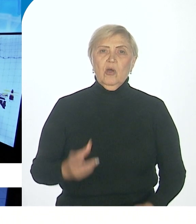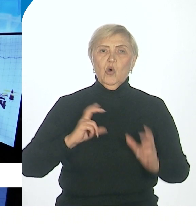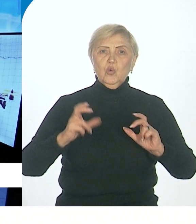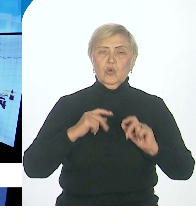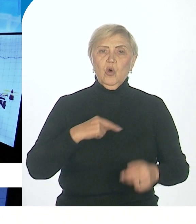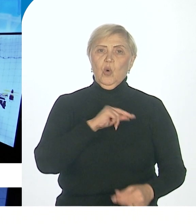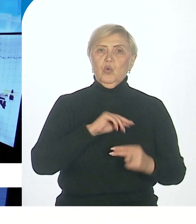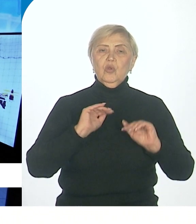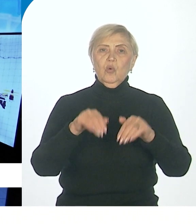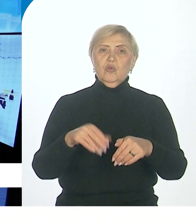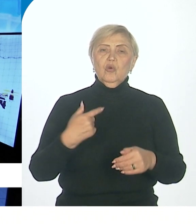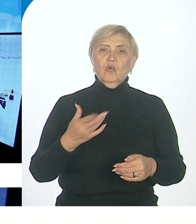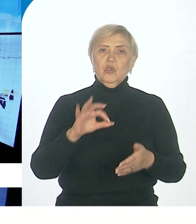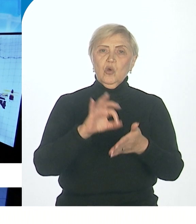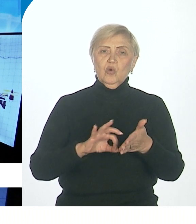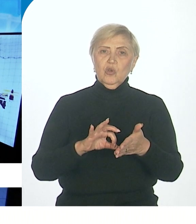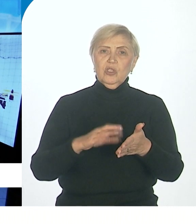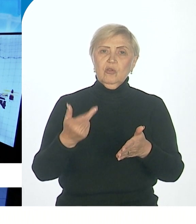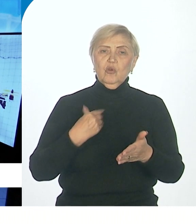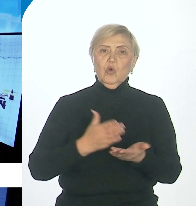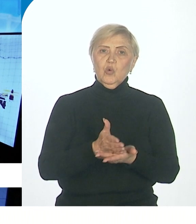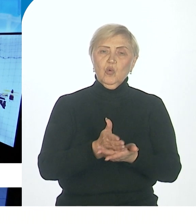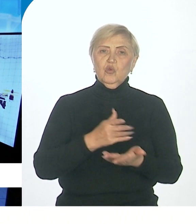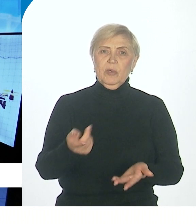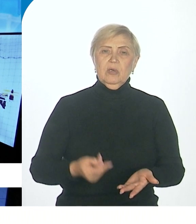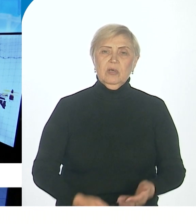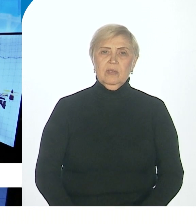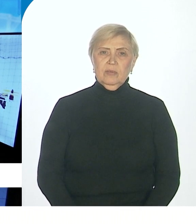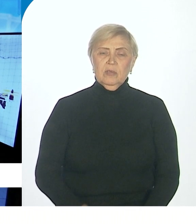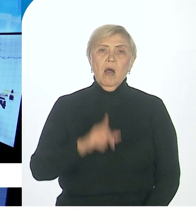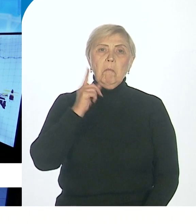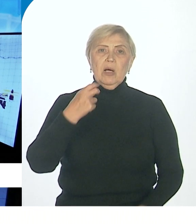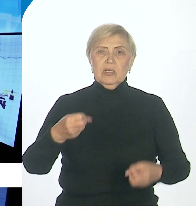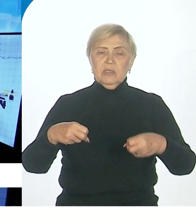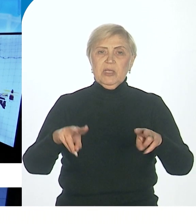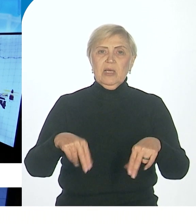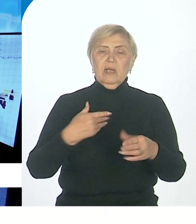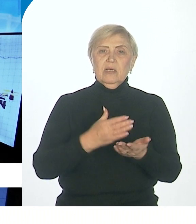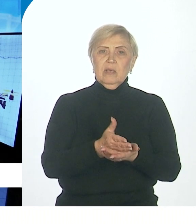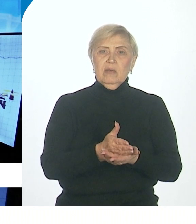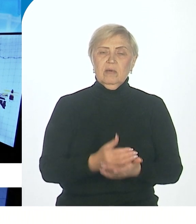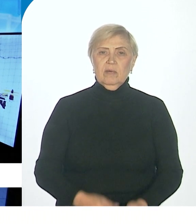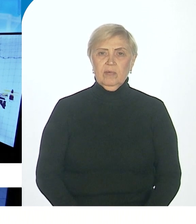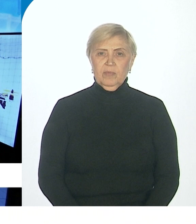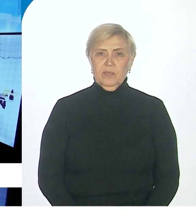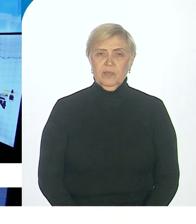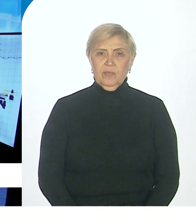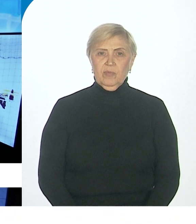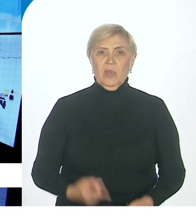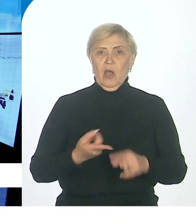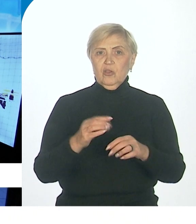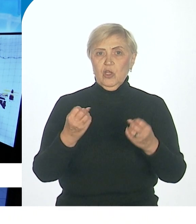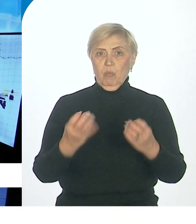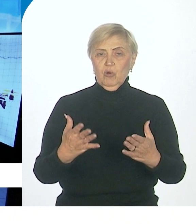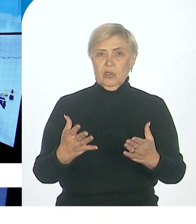трудоустройство, срочная служба в научных ротах, тоже там кураторство просим, молодые специалисты, трудоустройство, кураторство и так далее, и тому подобное. То есть это не просто конкурс,